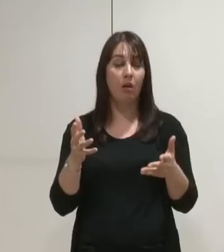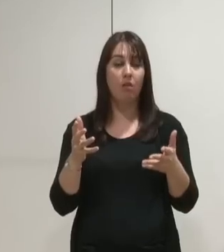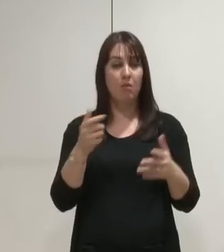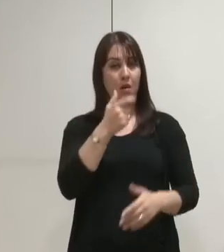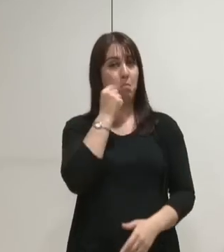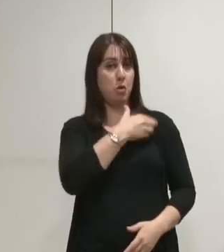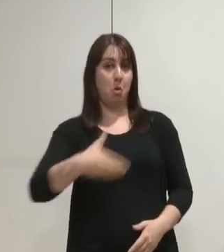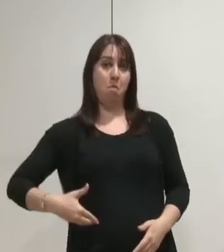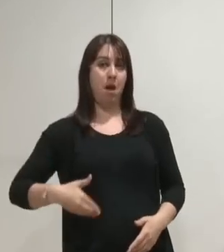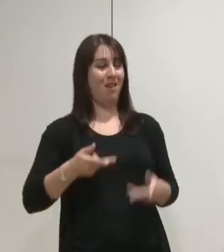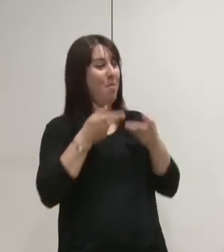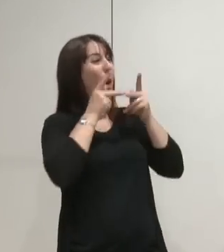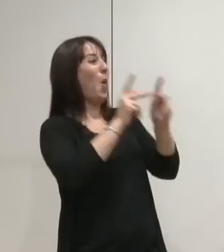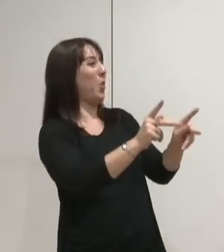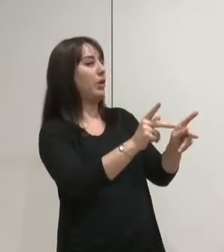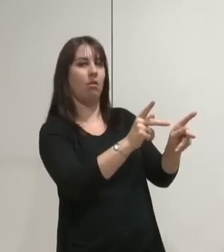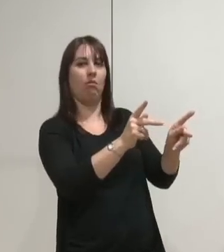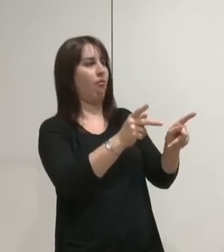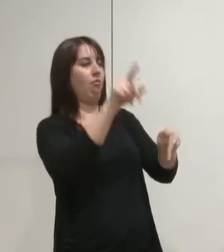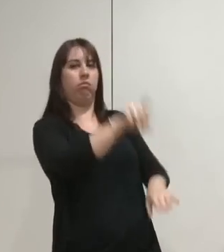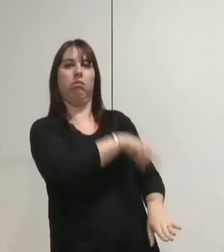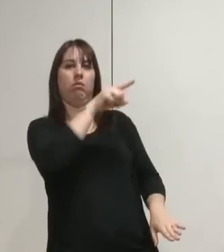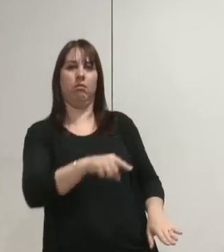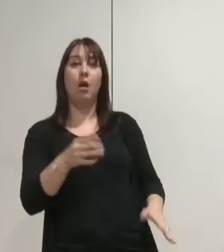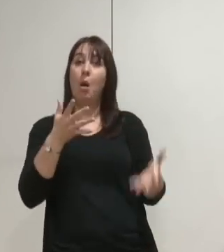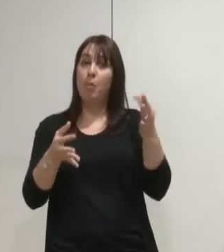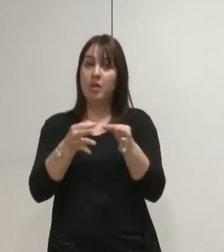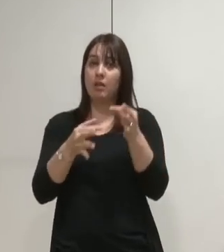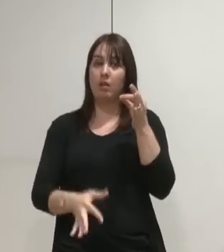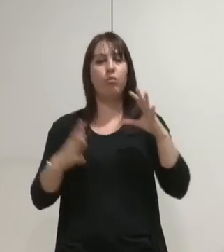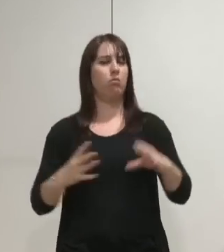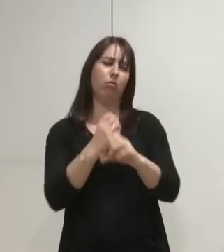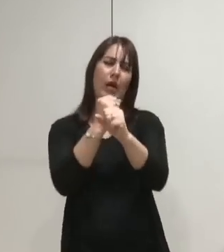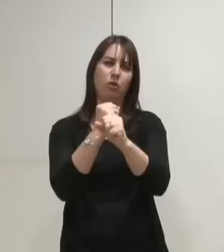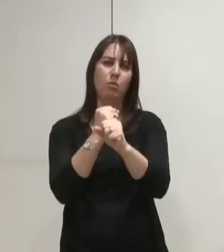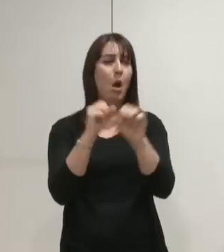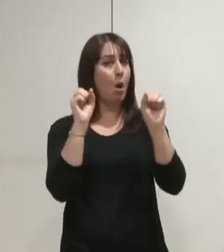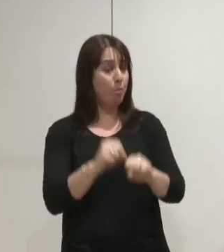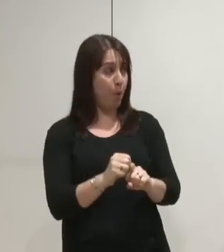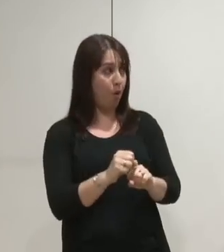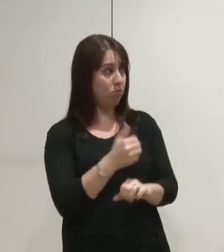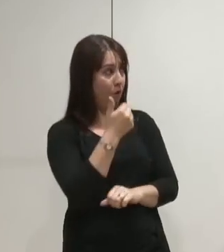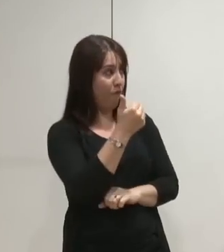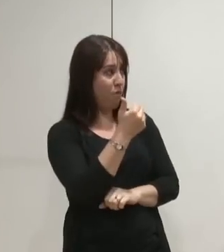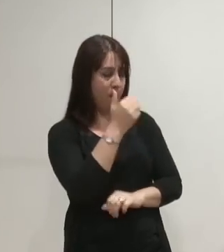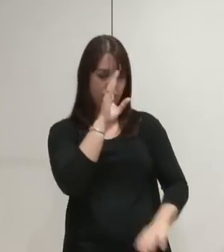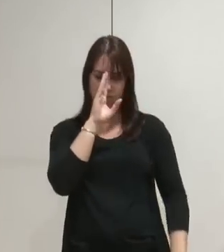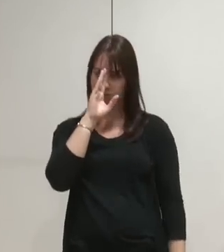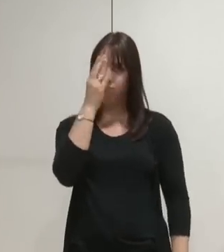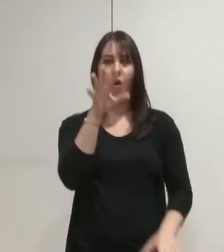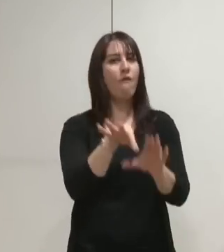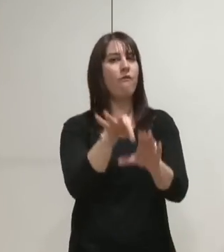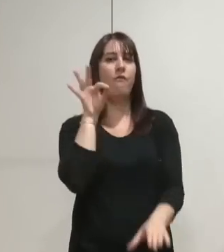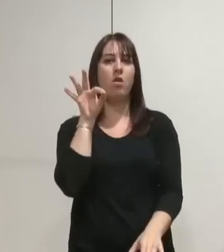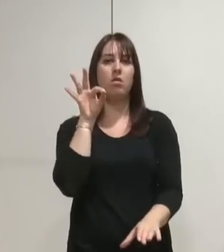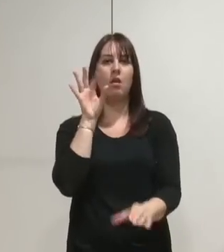le Maire à signer le marché donc vous pouvez au final pour résumer ne pas signer ne pas voter